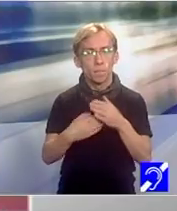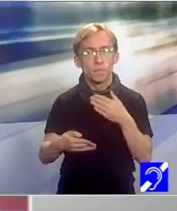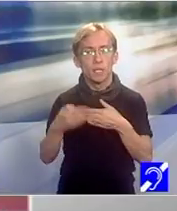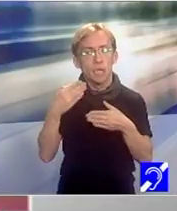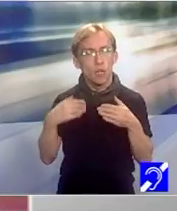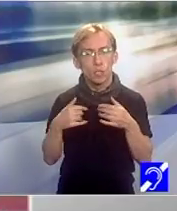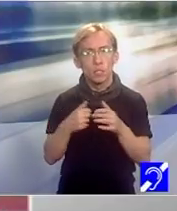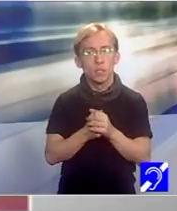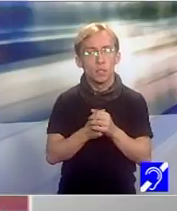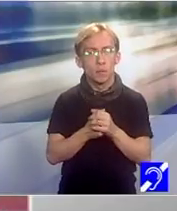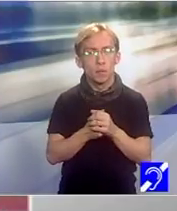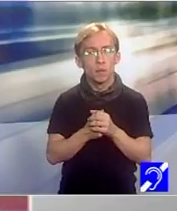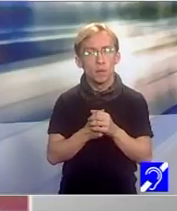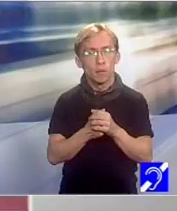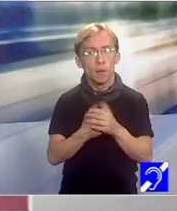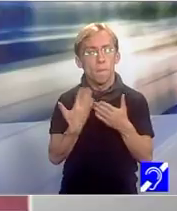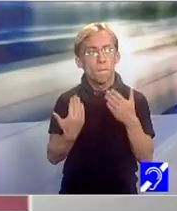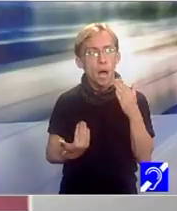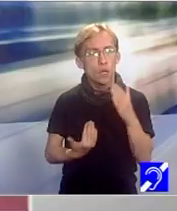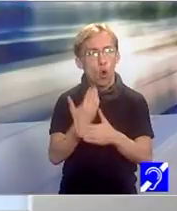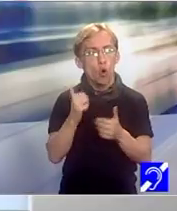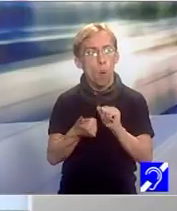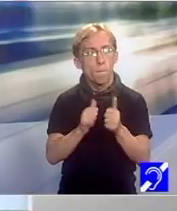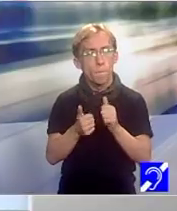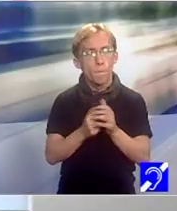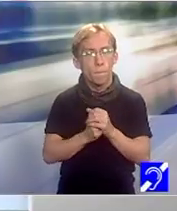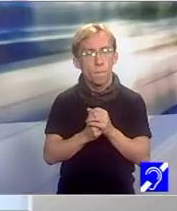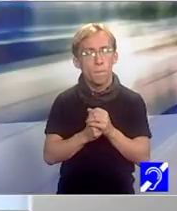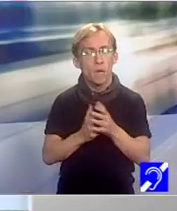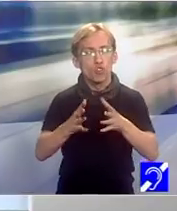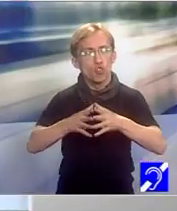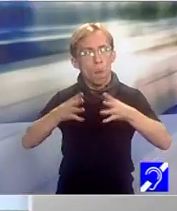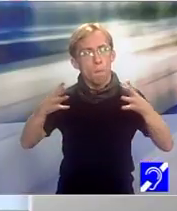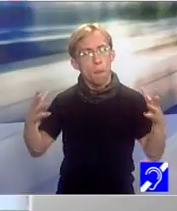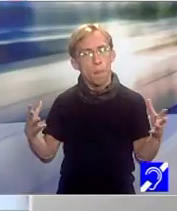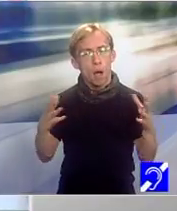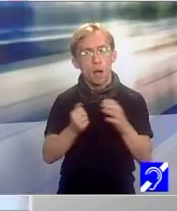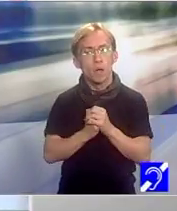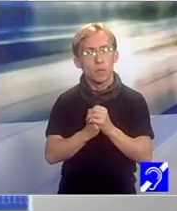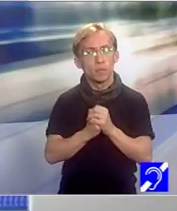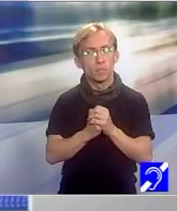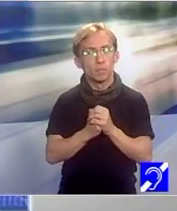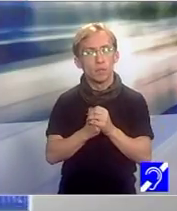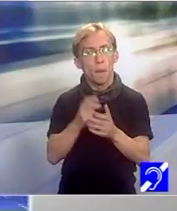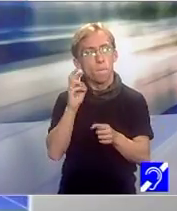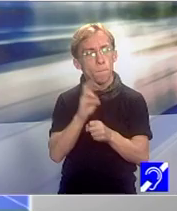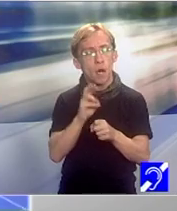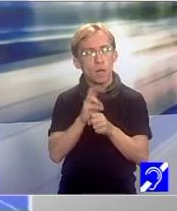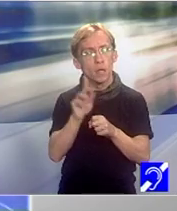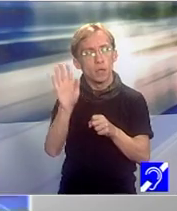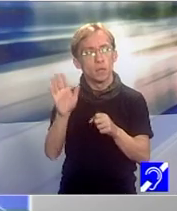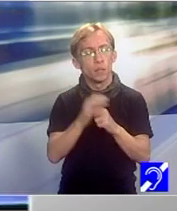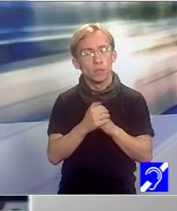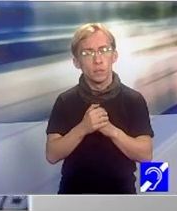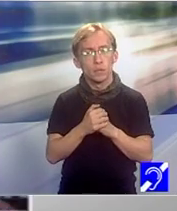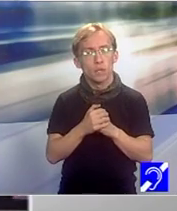Ioana Țepălie, care a fost în mai multă competiție, este cea mai mare competiție care ei va